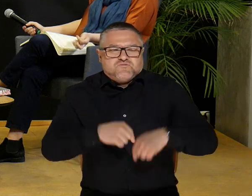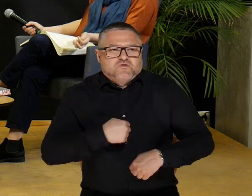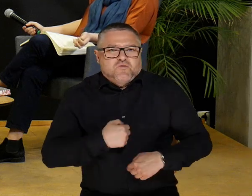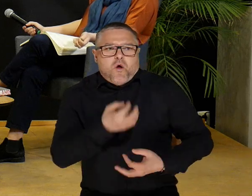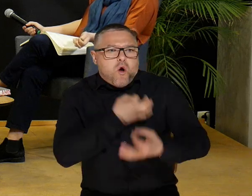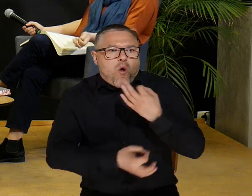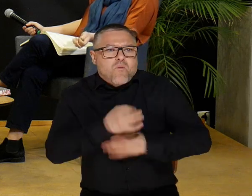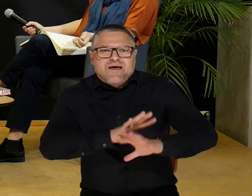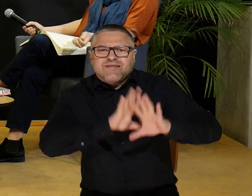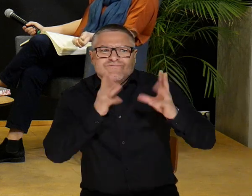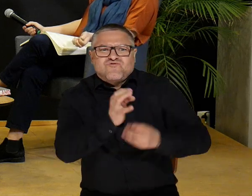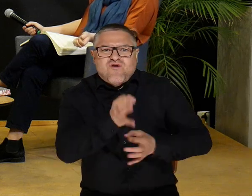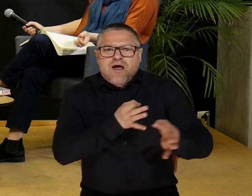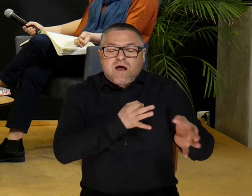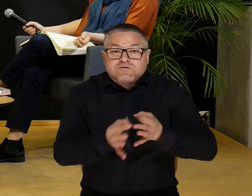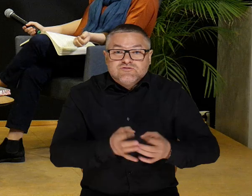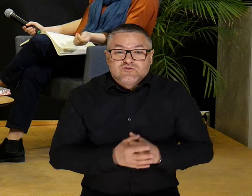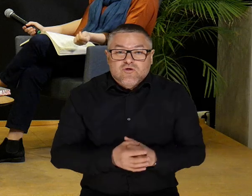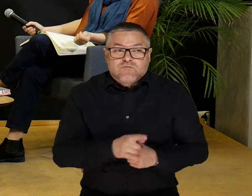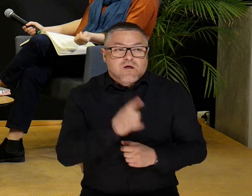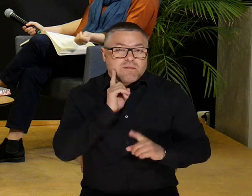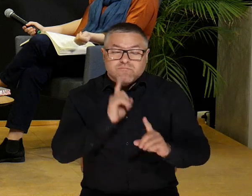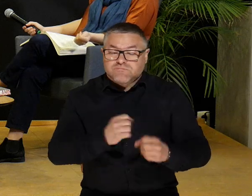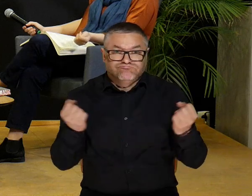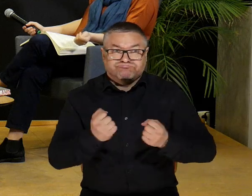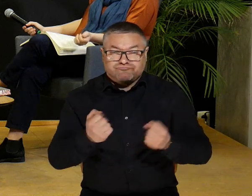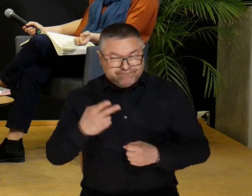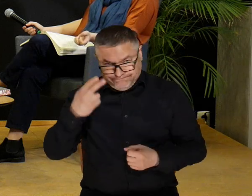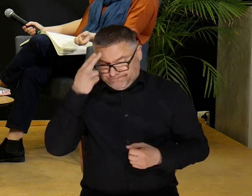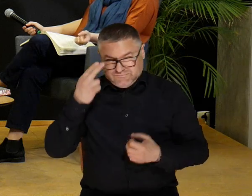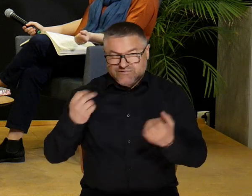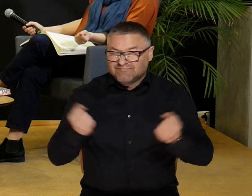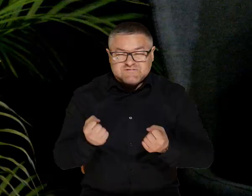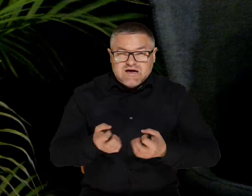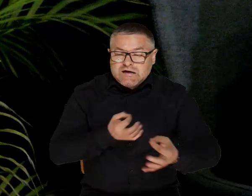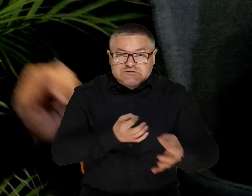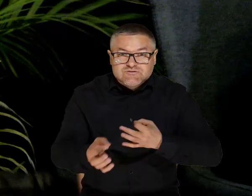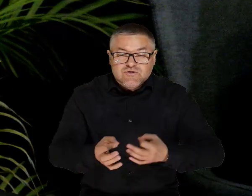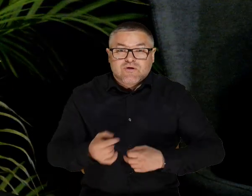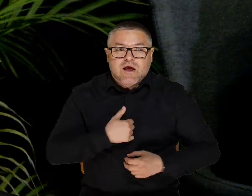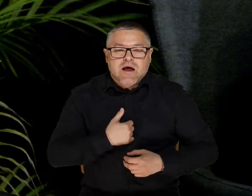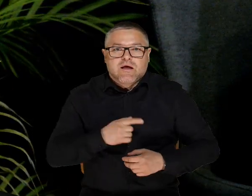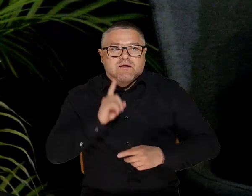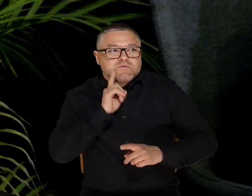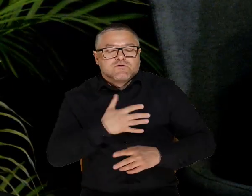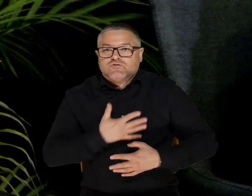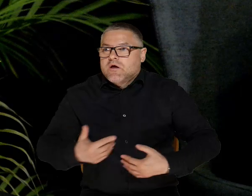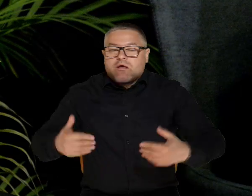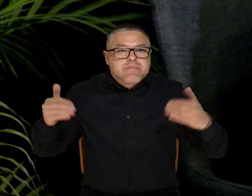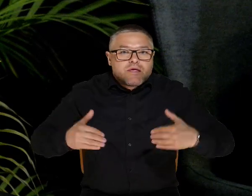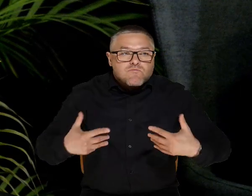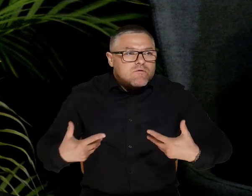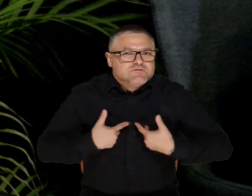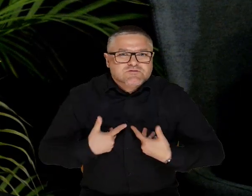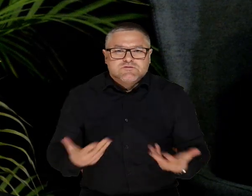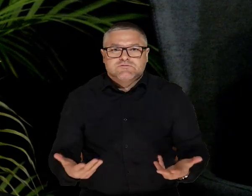i opowiada mi o tym, bo to rzeczywiście były traumatyczne absolutnie historie. A ona mówi, wie pani, bo ja już po prostu nie mogę żyć, dlatego